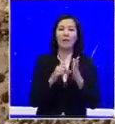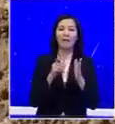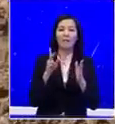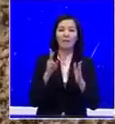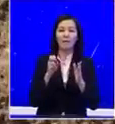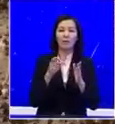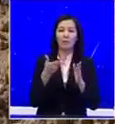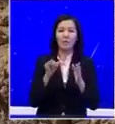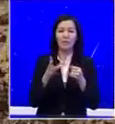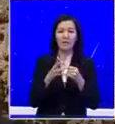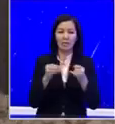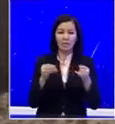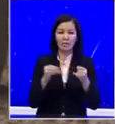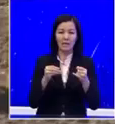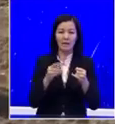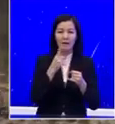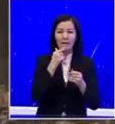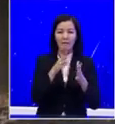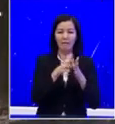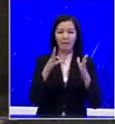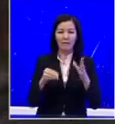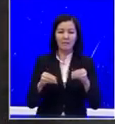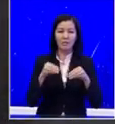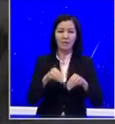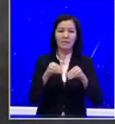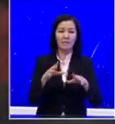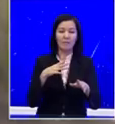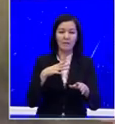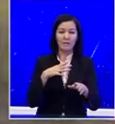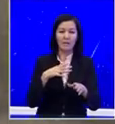1500 гектарынан астамына тәтті түбір себілді. Осы